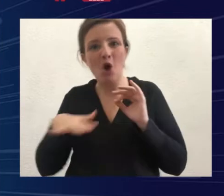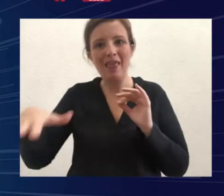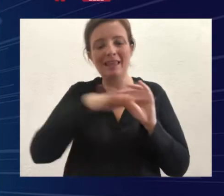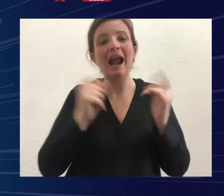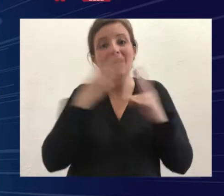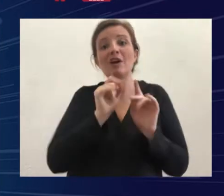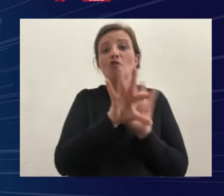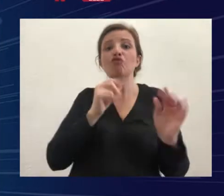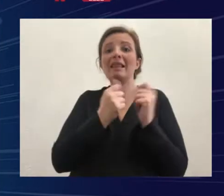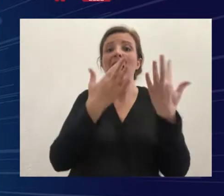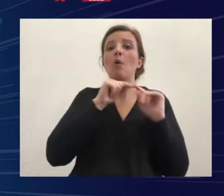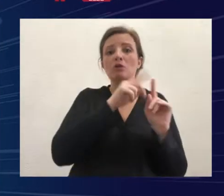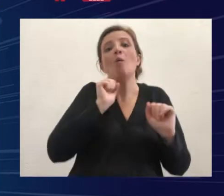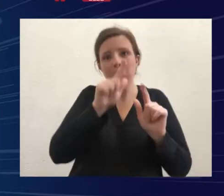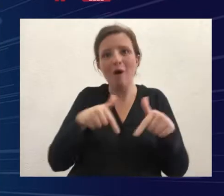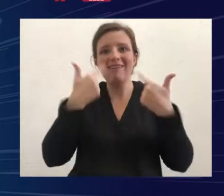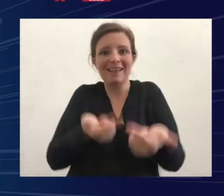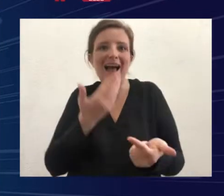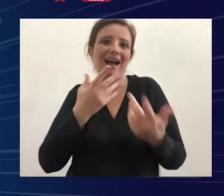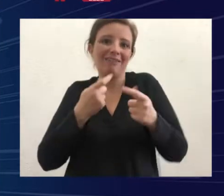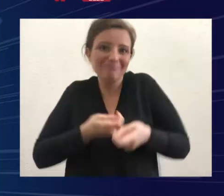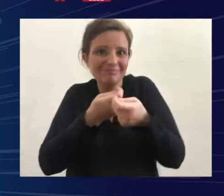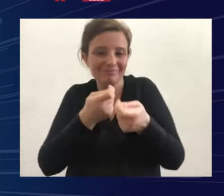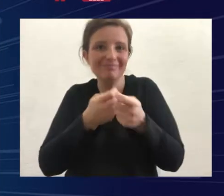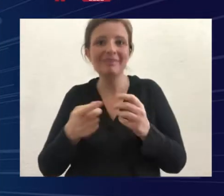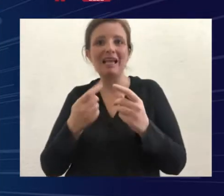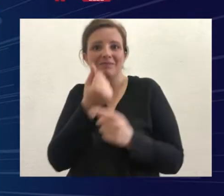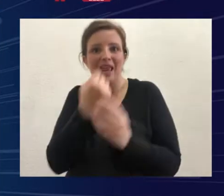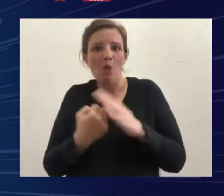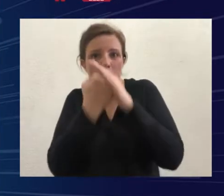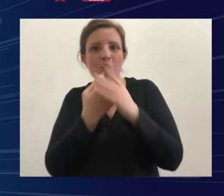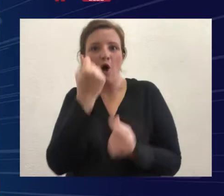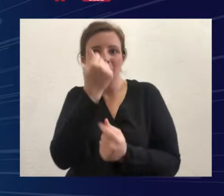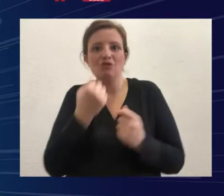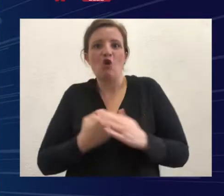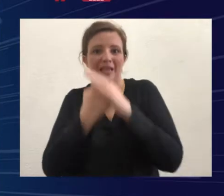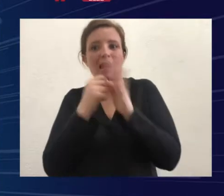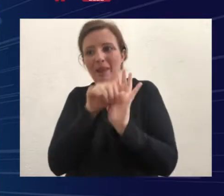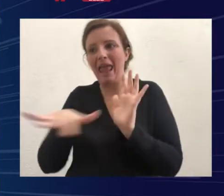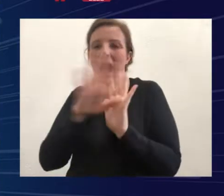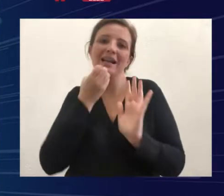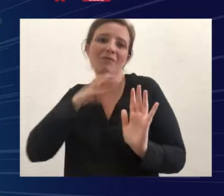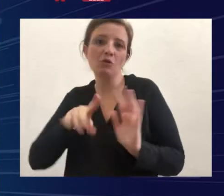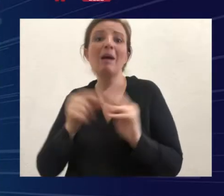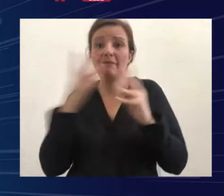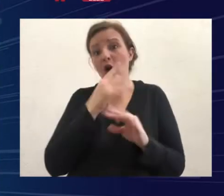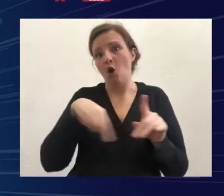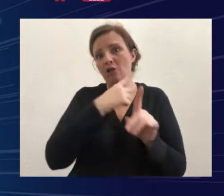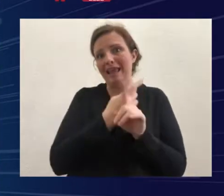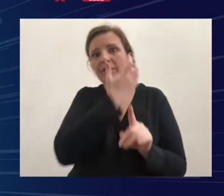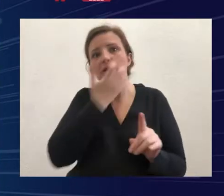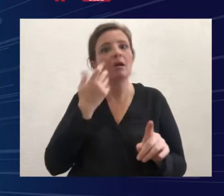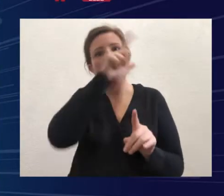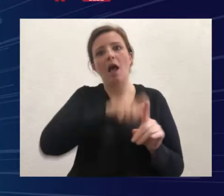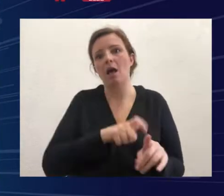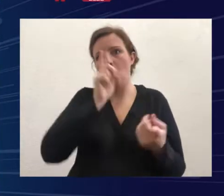può favorire questo sviluppo sostenibile in queste aree svantaggiate. Ma ovviamente dobbiamo anche proteggerlo.